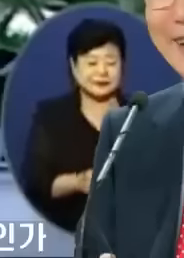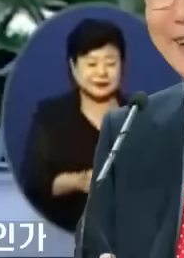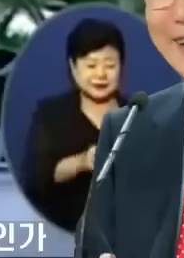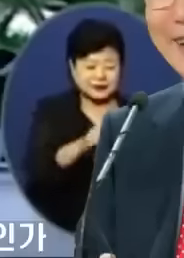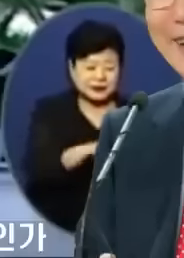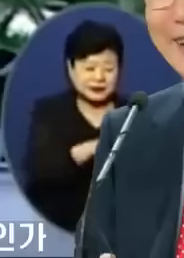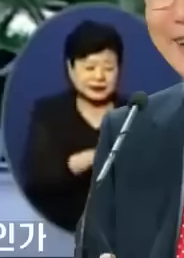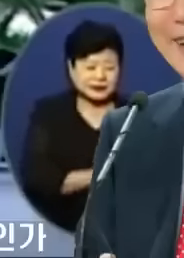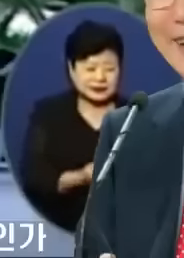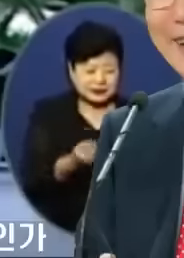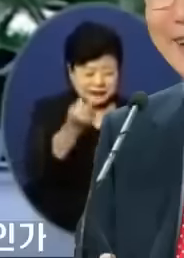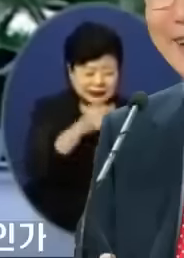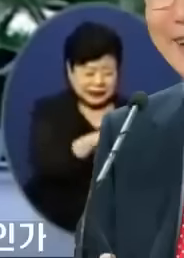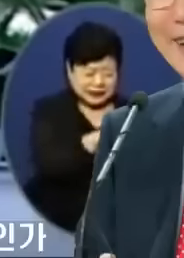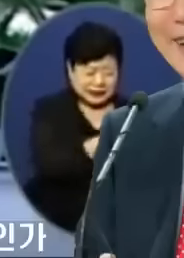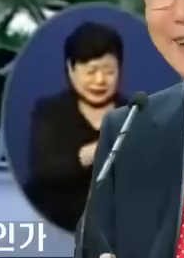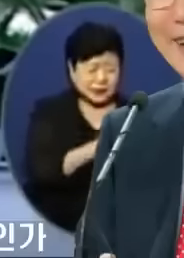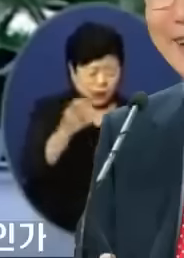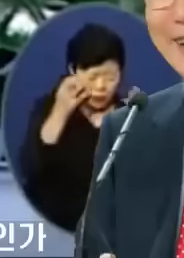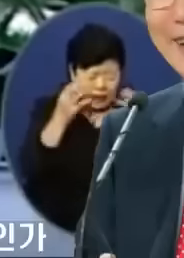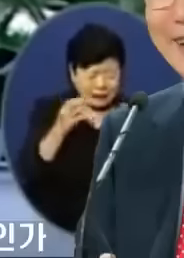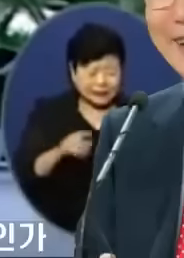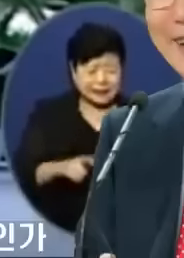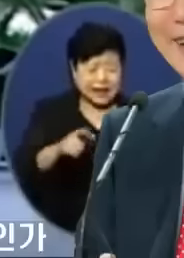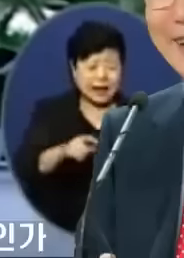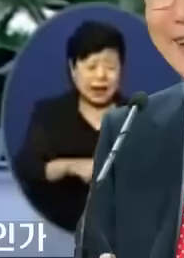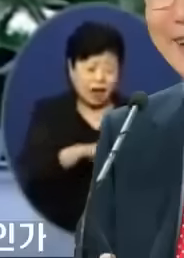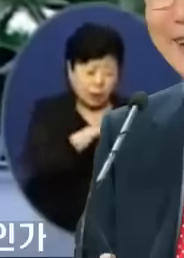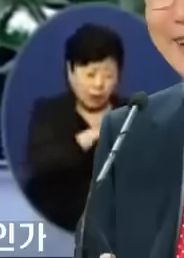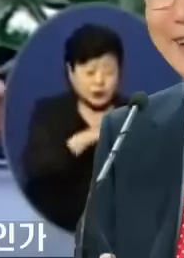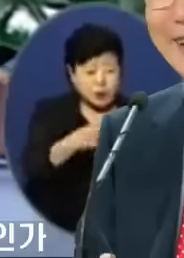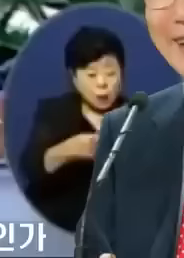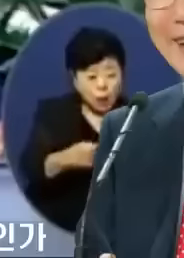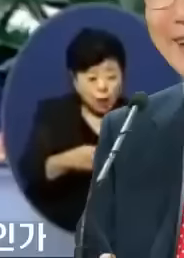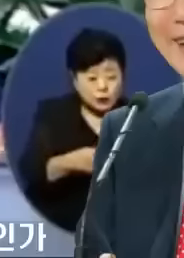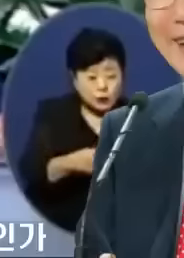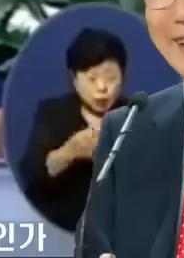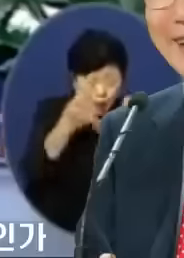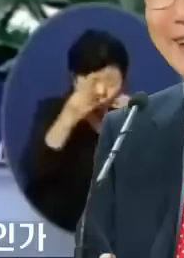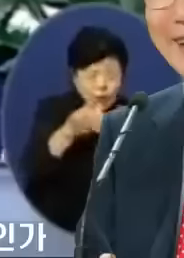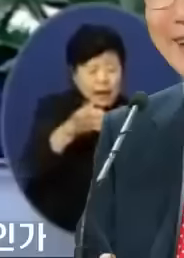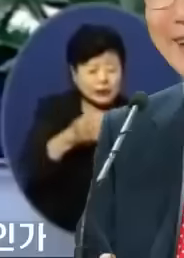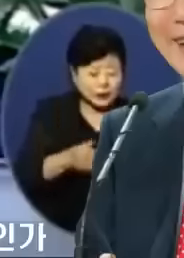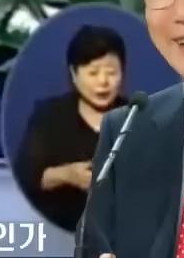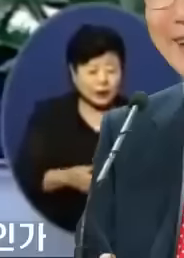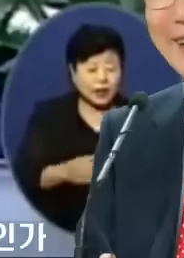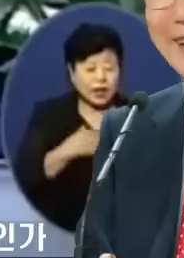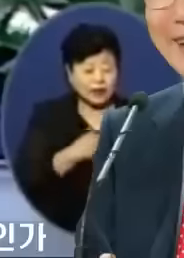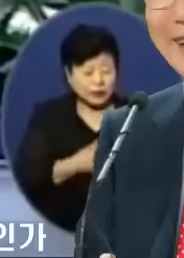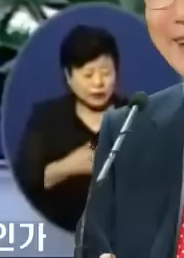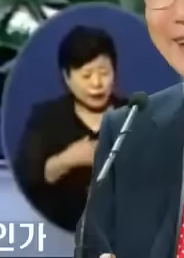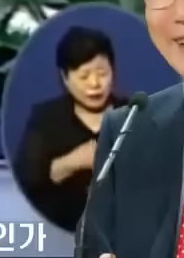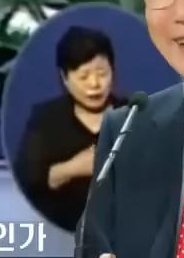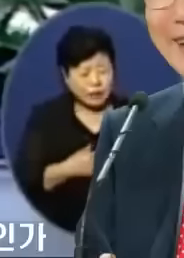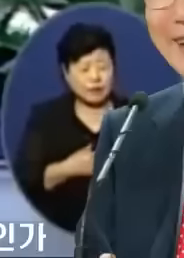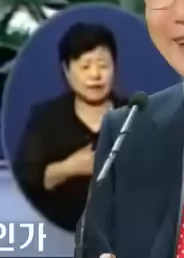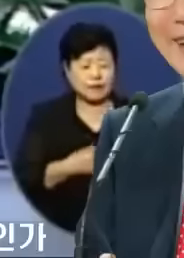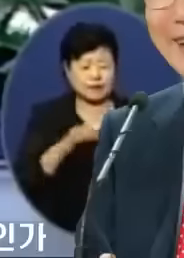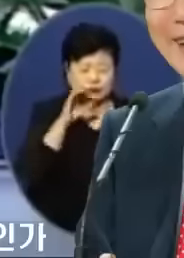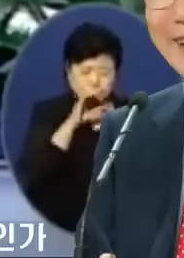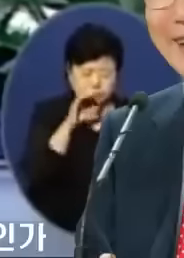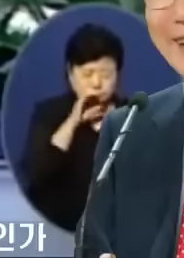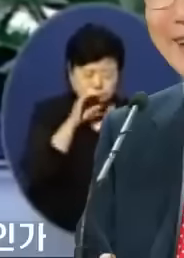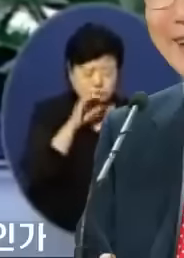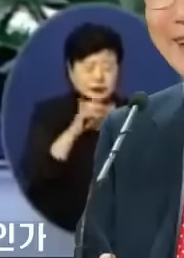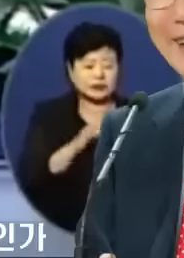그렇지 않고 우리 고난의 날을 맛보기로 보여주고 고난을 통해서 괴로워하도록